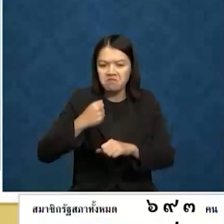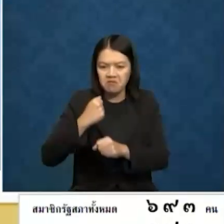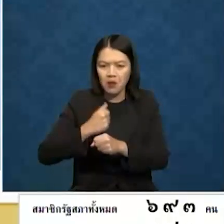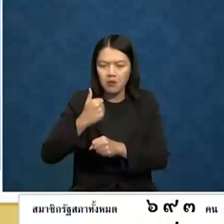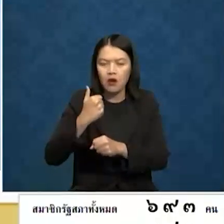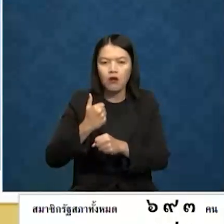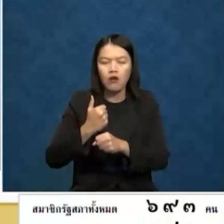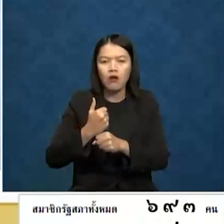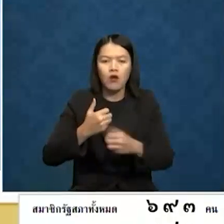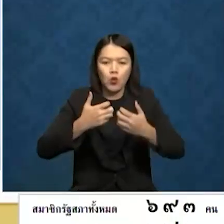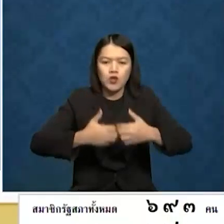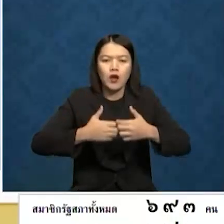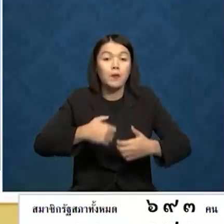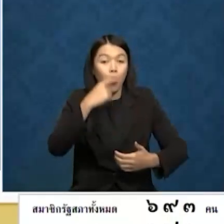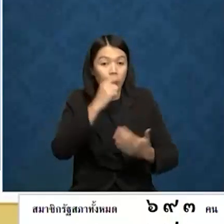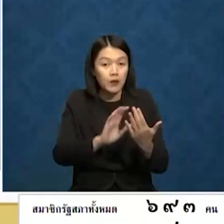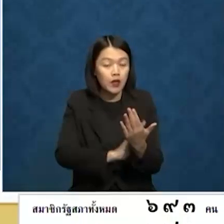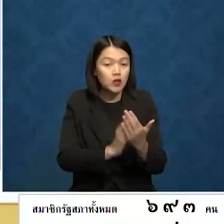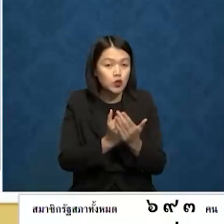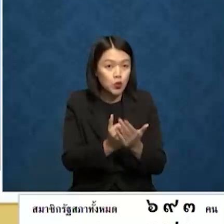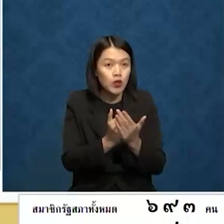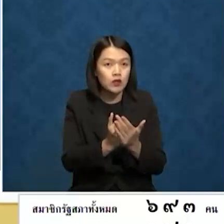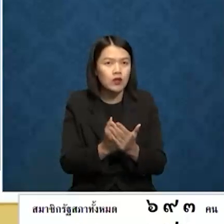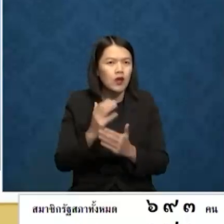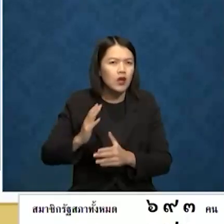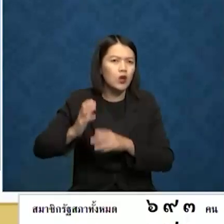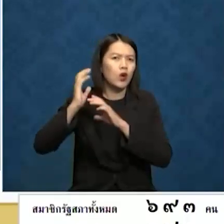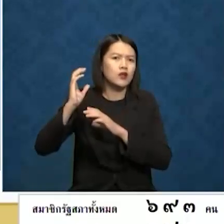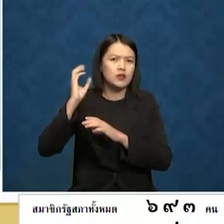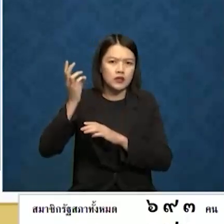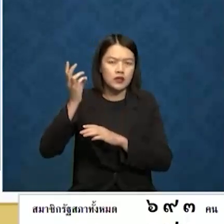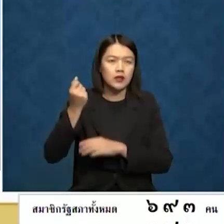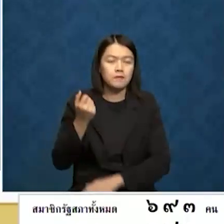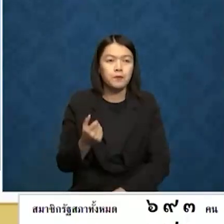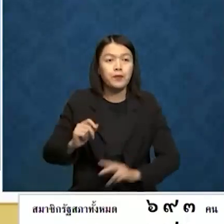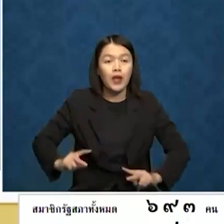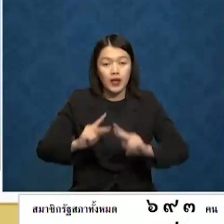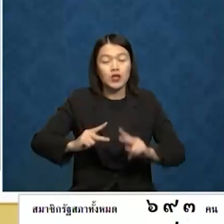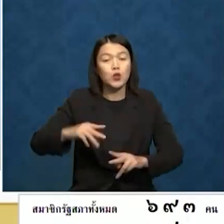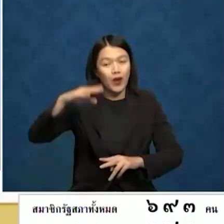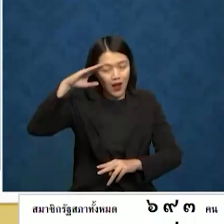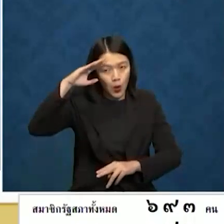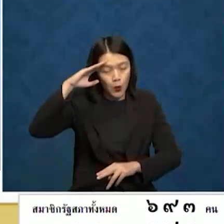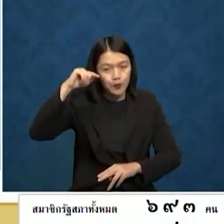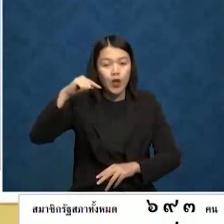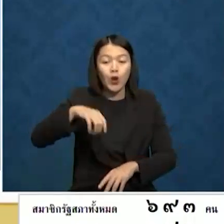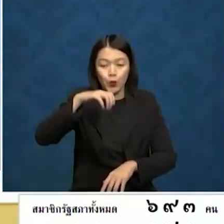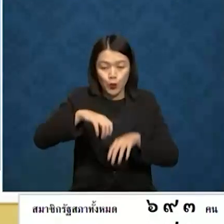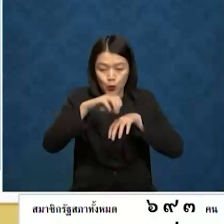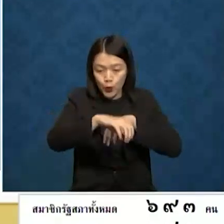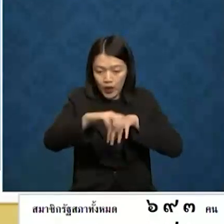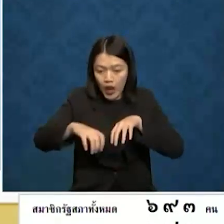าพอุตสาหกรรมของประเทศนะครับขออนุญาตถอยหลังกลับมานิดนึงนะครับในกระทรวงกลาโหมนั้นนะครับมีหน่วยงาน